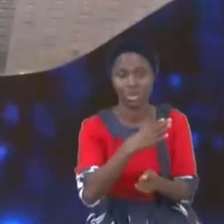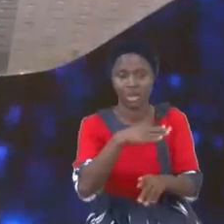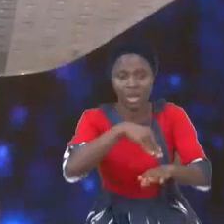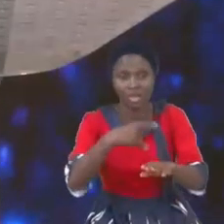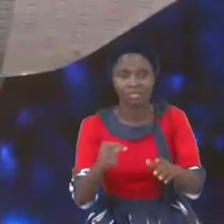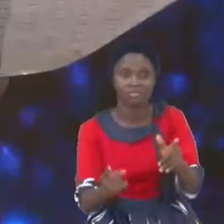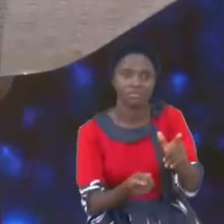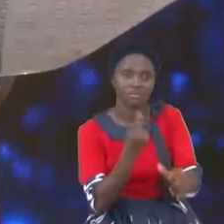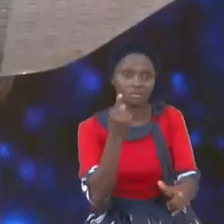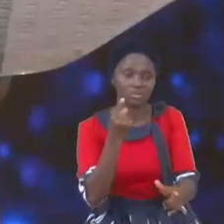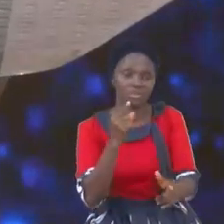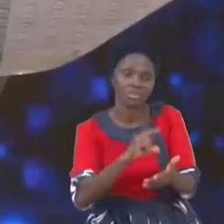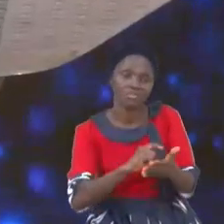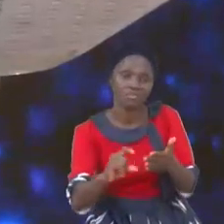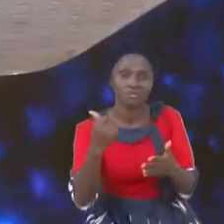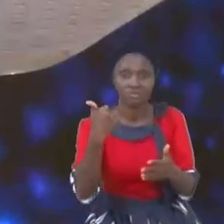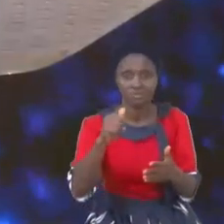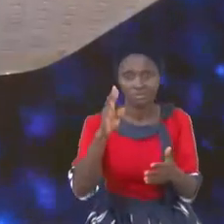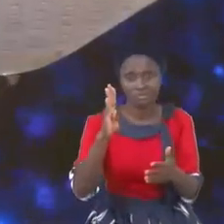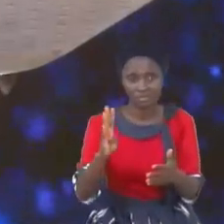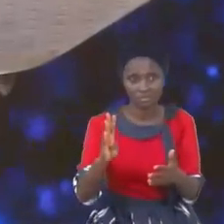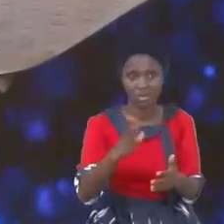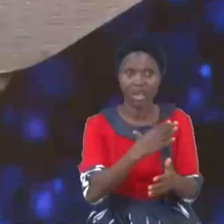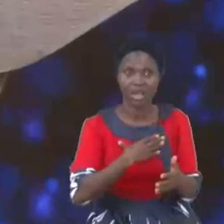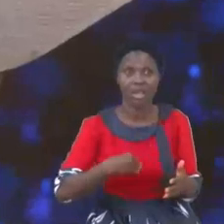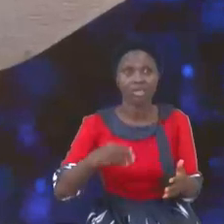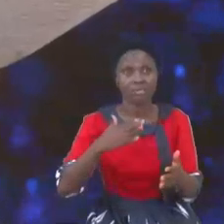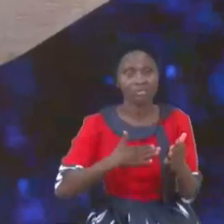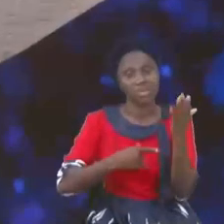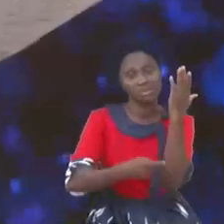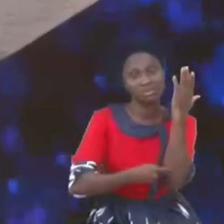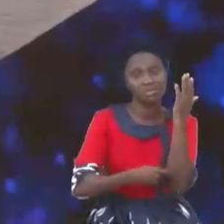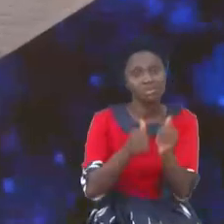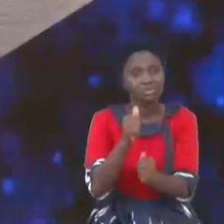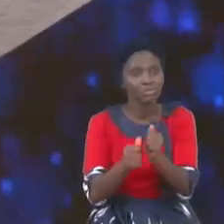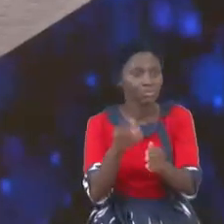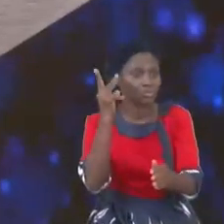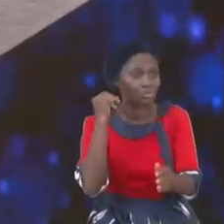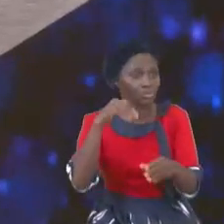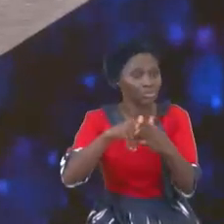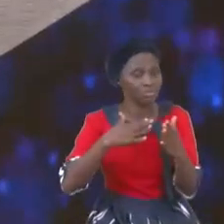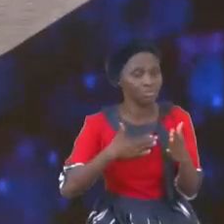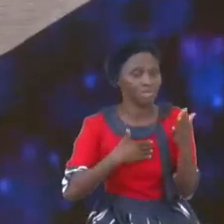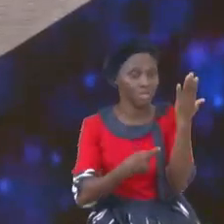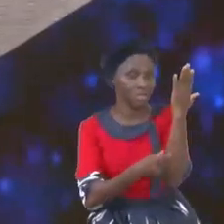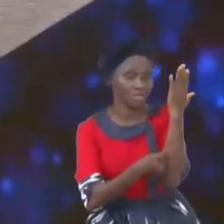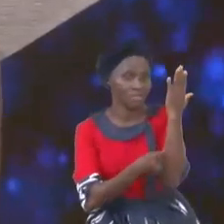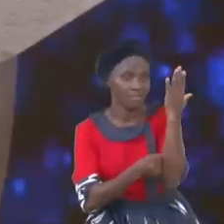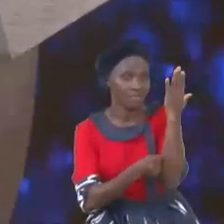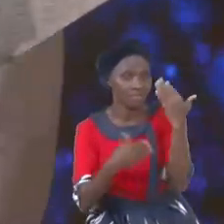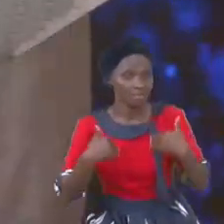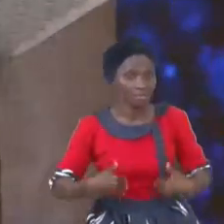l'évangile. 14. Et mis à l'épreuve par ma chair, vous n'avez témoigné